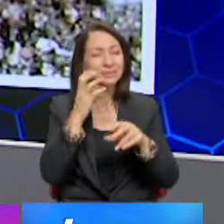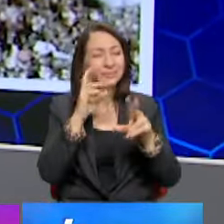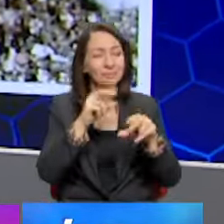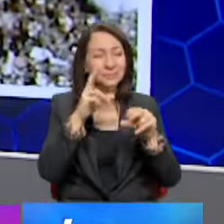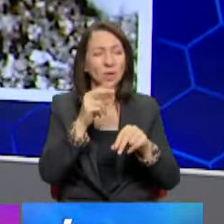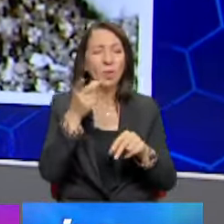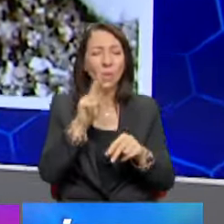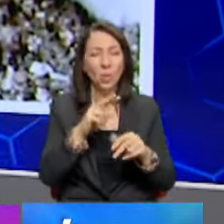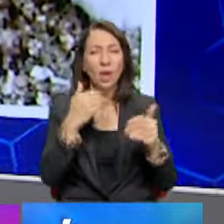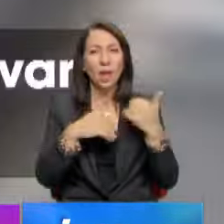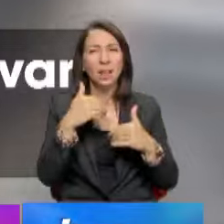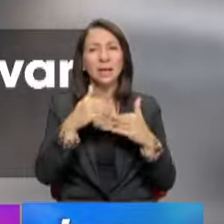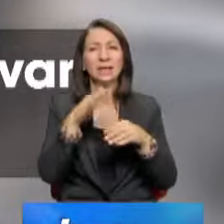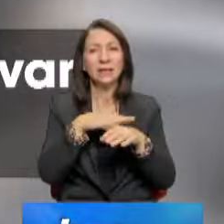bulundu.